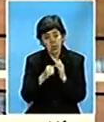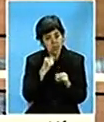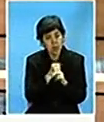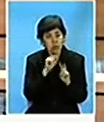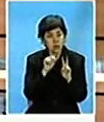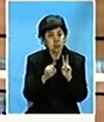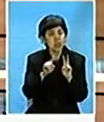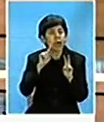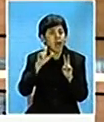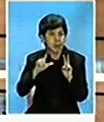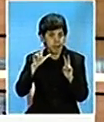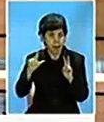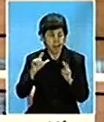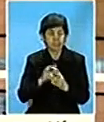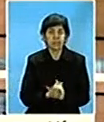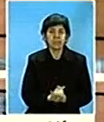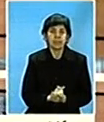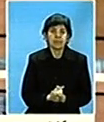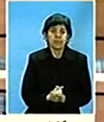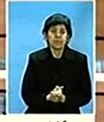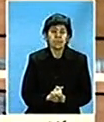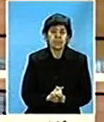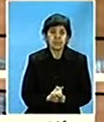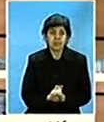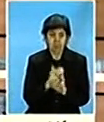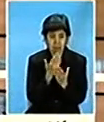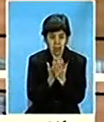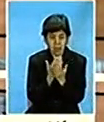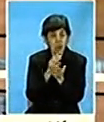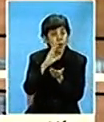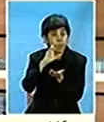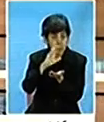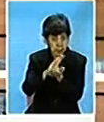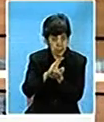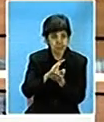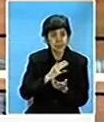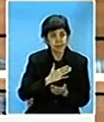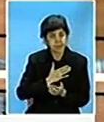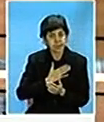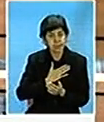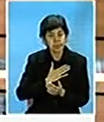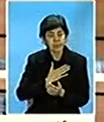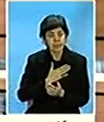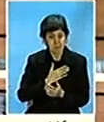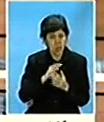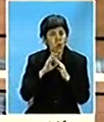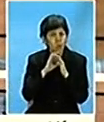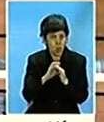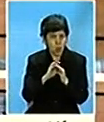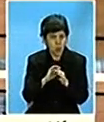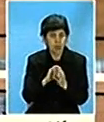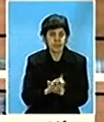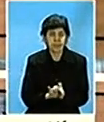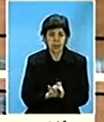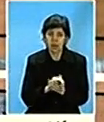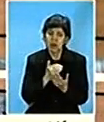ล้านบาทให้ได้ซึ่งในการใช้เงินก็ประมาณตรงนี้สิ่งที่ผมเป็นห่วงก็คือ